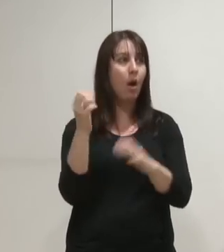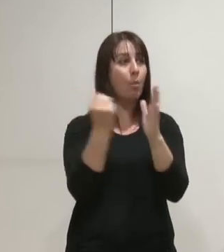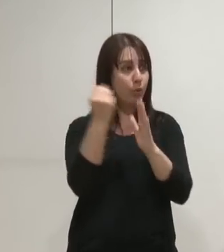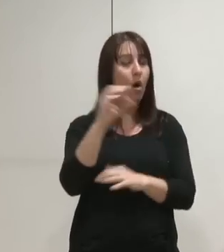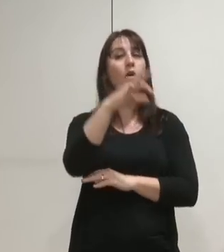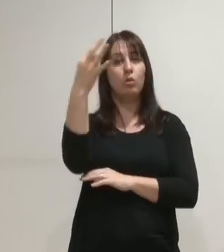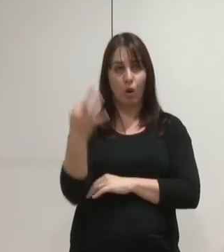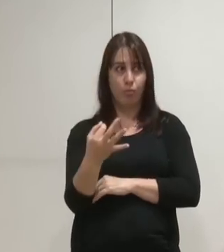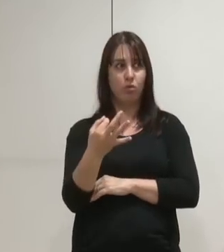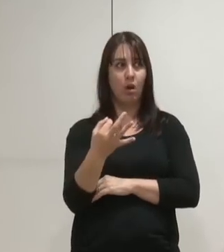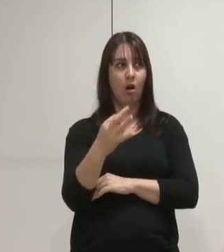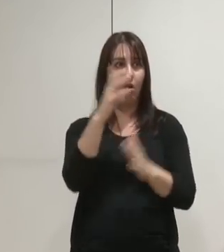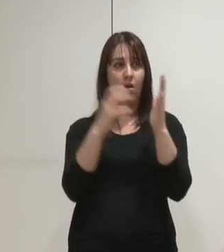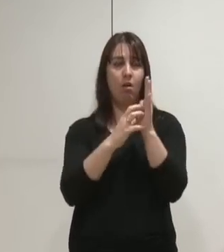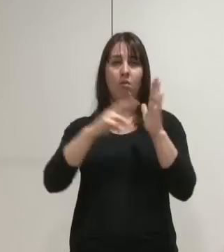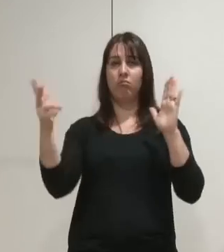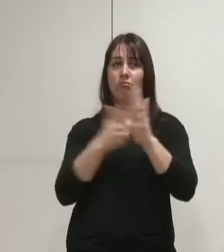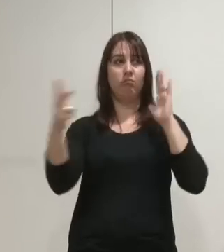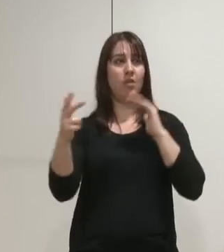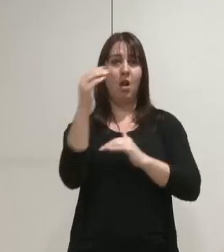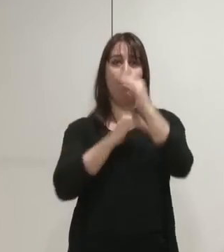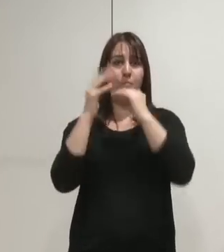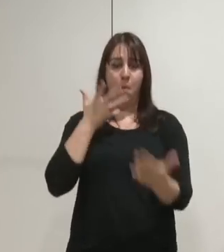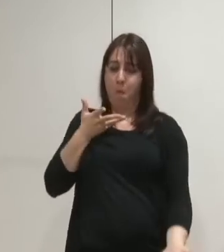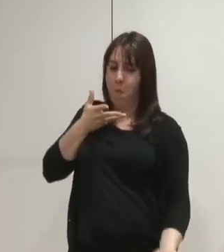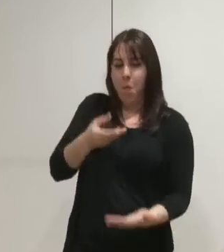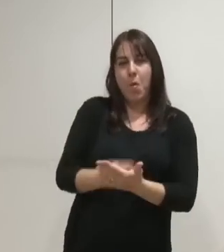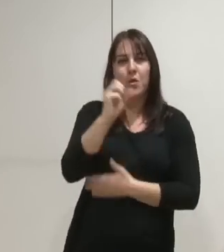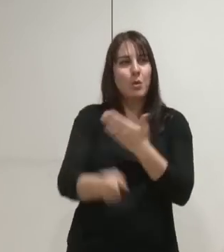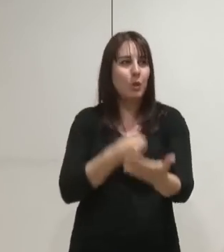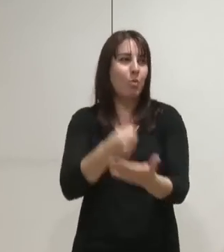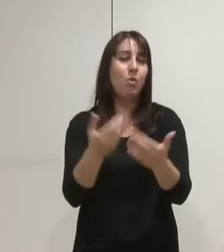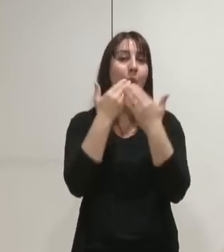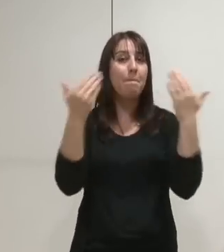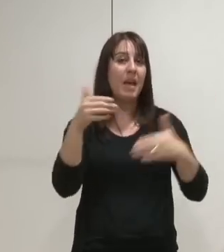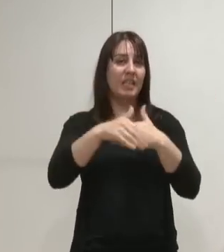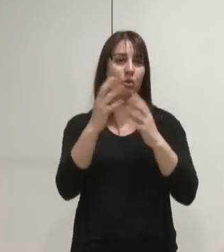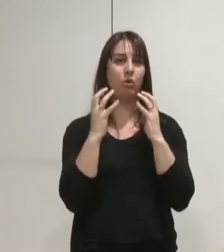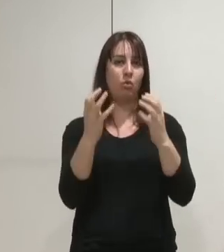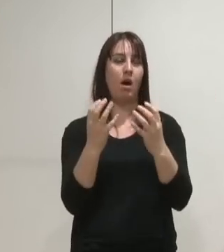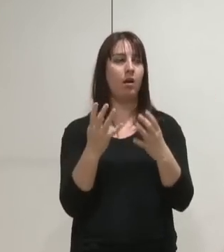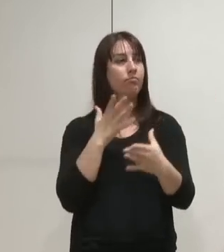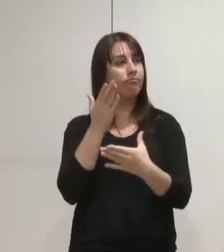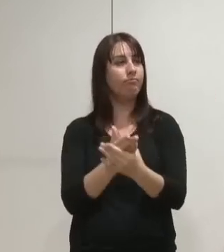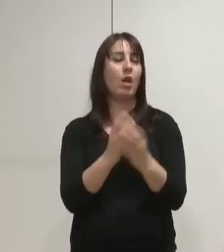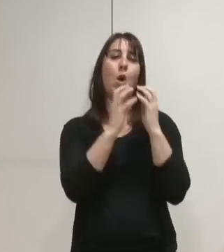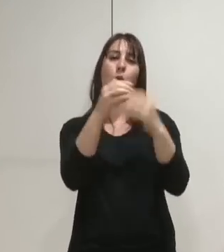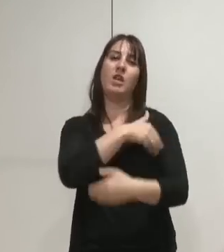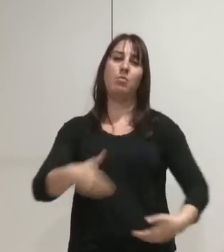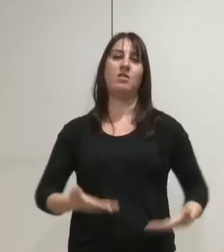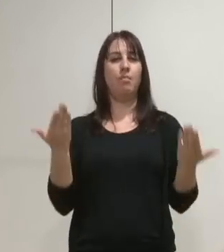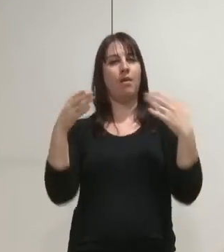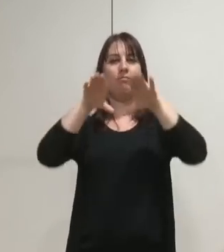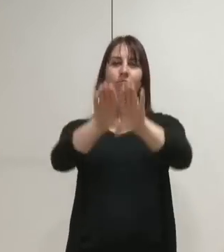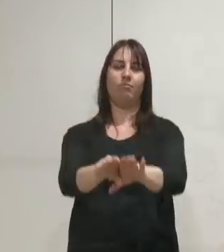unanimité nous avons épuisé l'ordre du jour je vous remercie pour votre participation ce soir et je close ce conseil municipal bonne soirée à